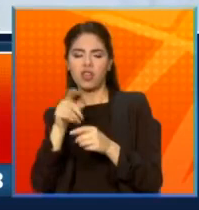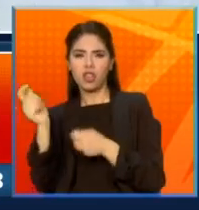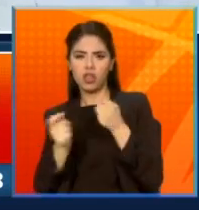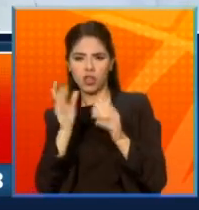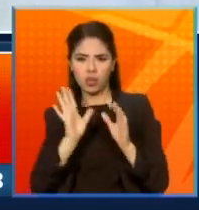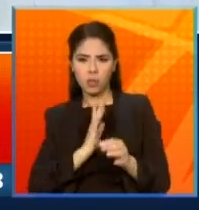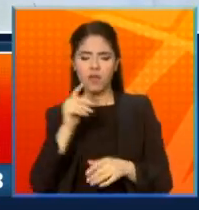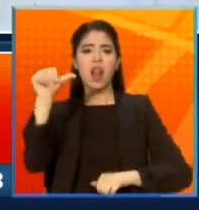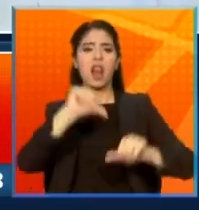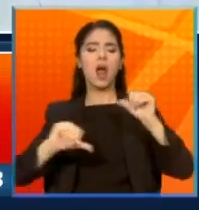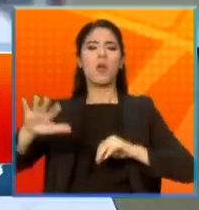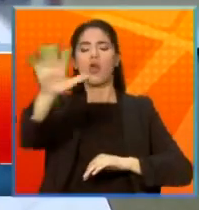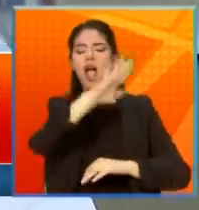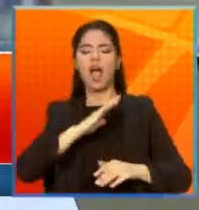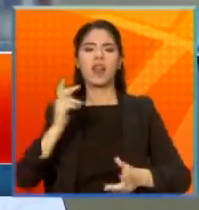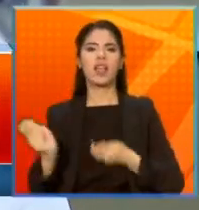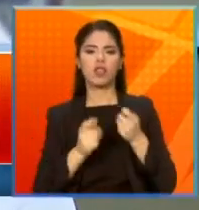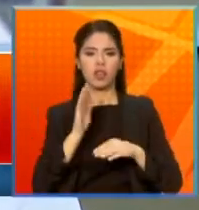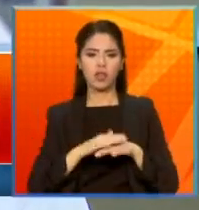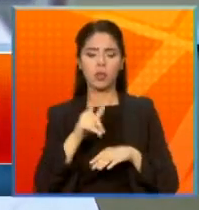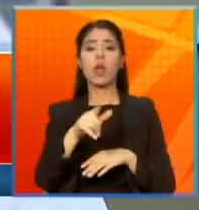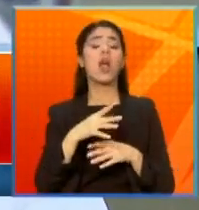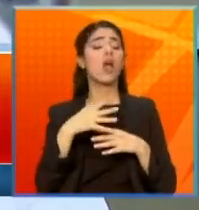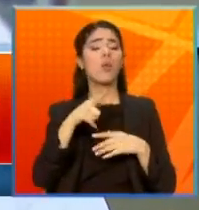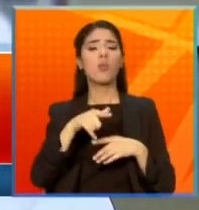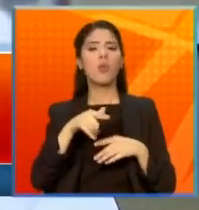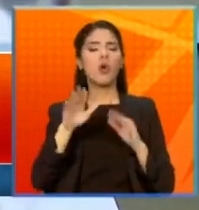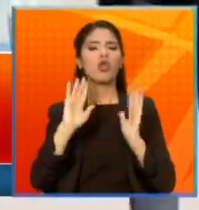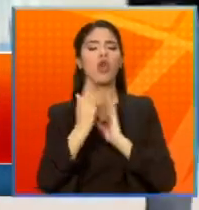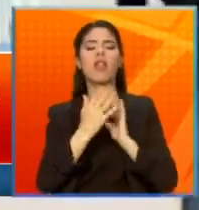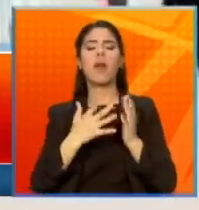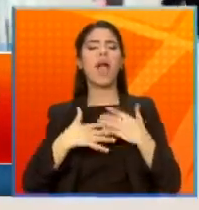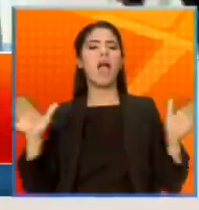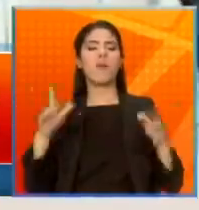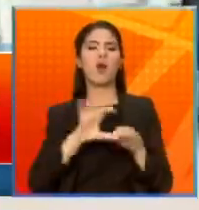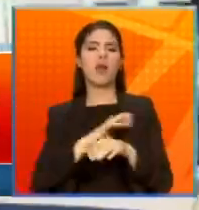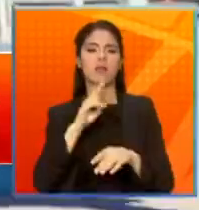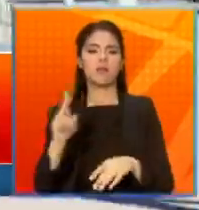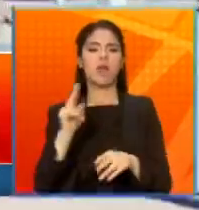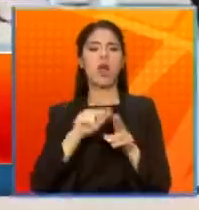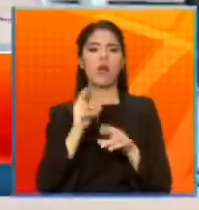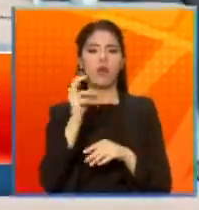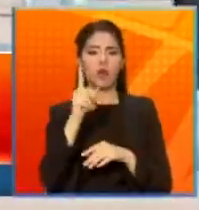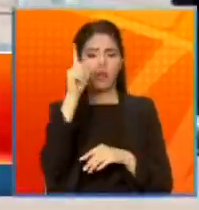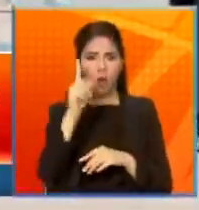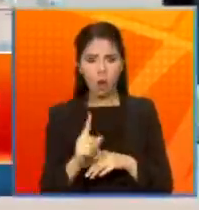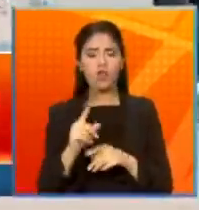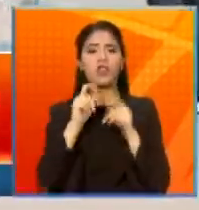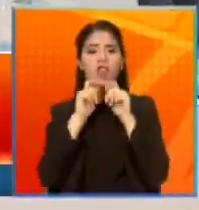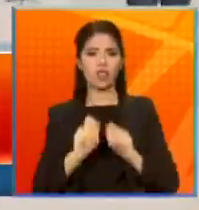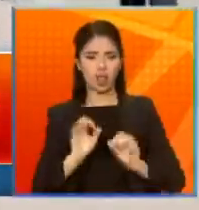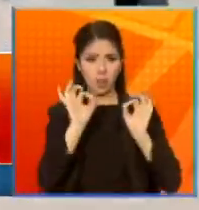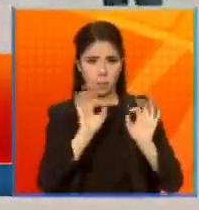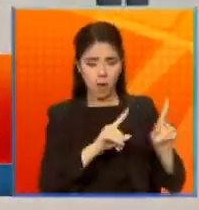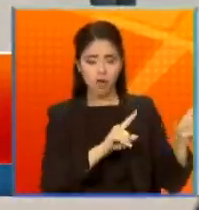bir şekilde çalışmalar yapıyor. Çağın en büyük hastalığı gibi görünüyor şu anda. Koronavirüsü ilk önce Çin'de görüldü. Ardından da